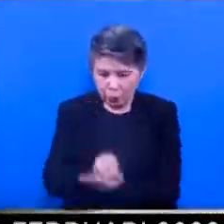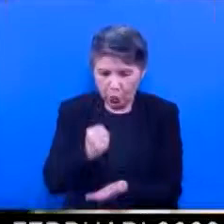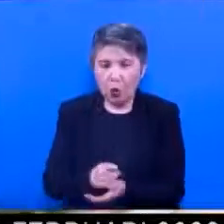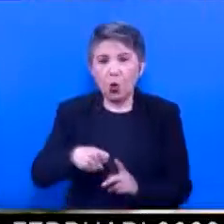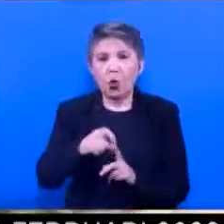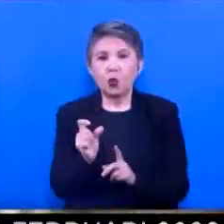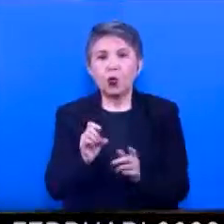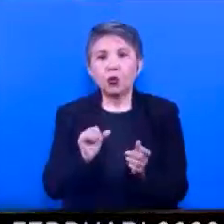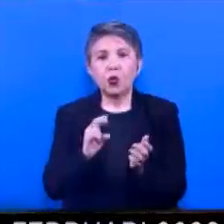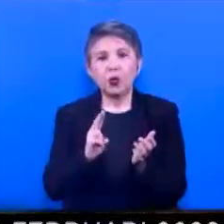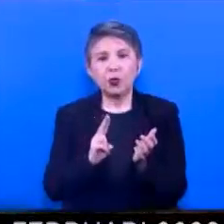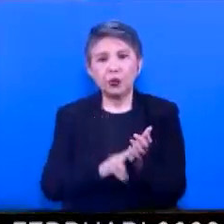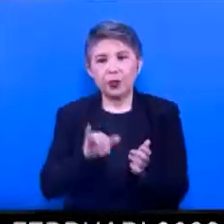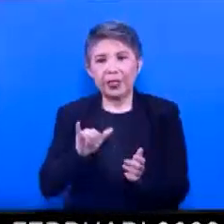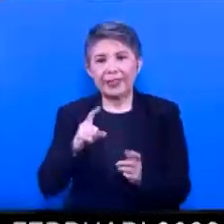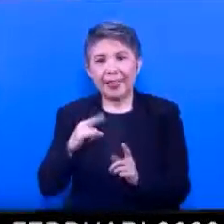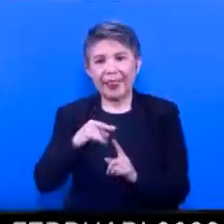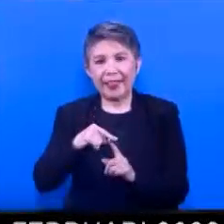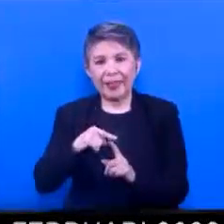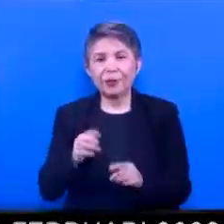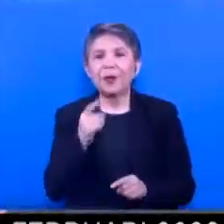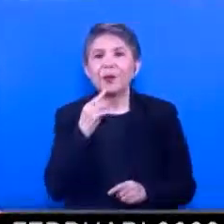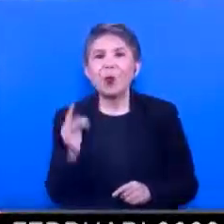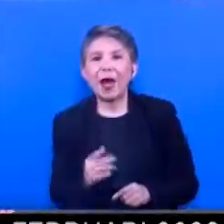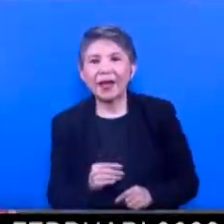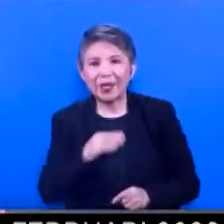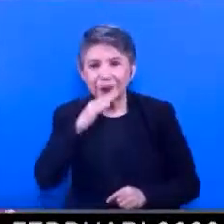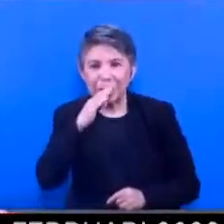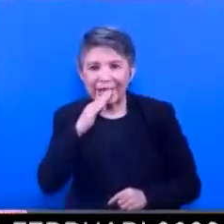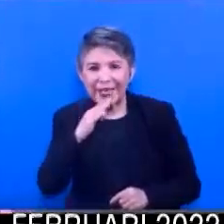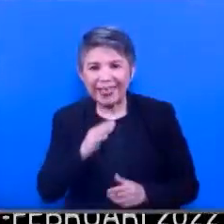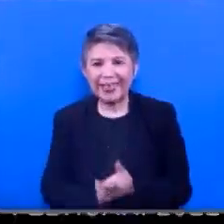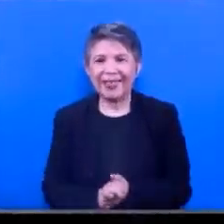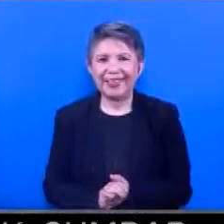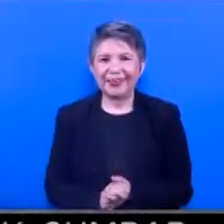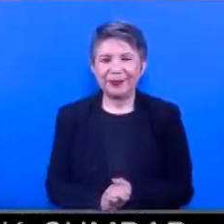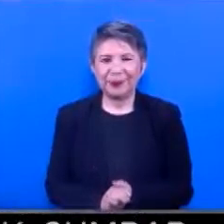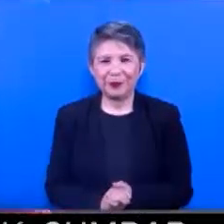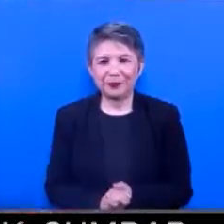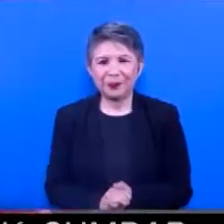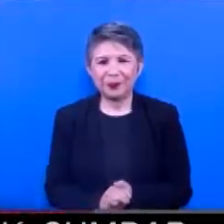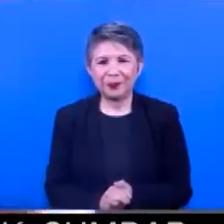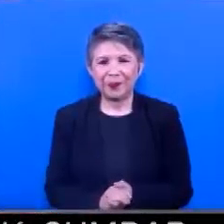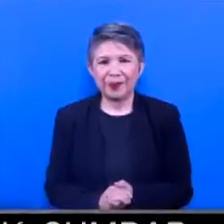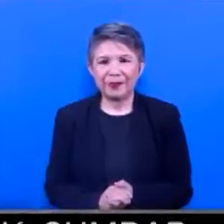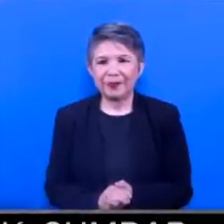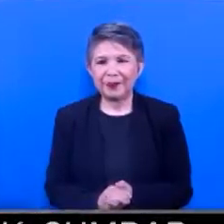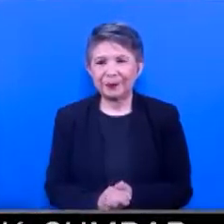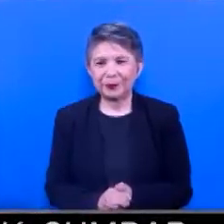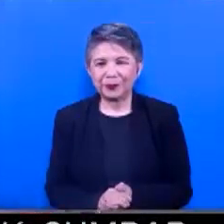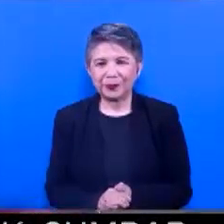kunyit. Kunyit akan digunakan sebagai pewarna dan pengawet takwa atau kuah kediri. Main juga